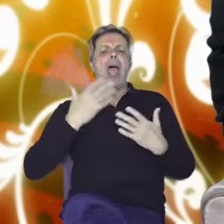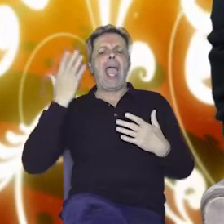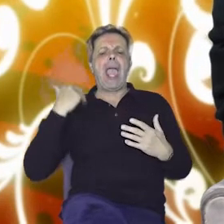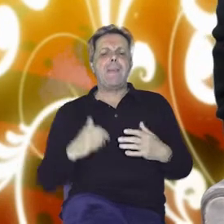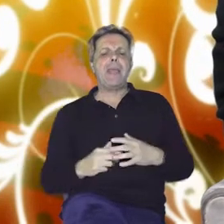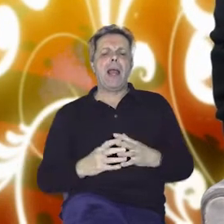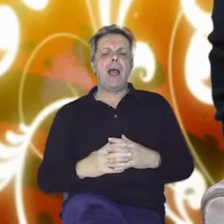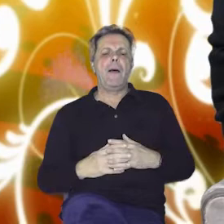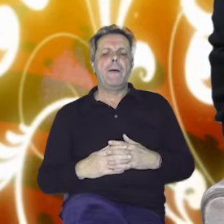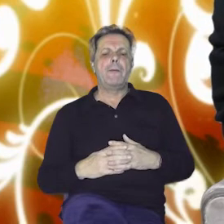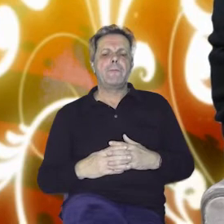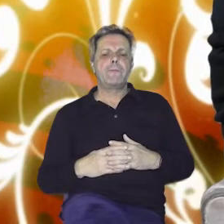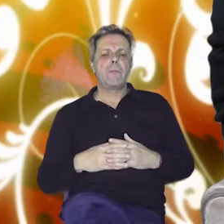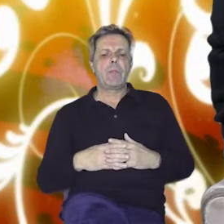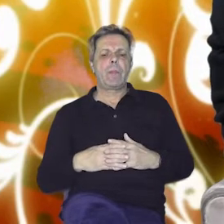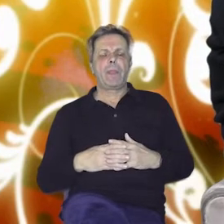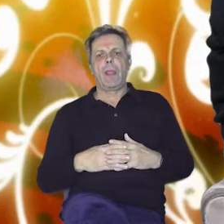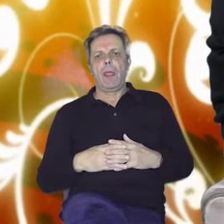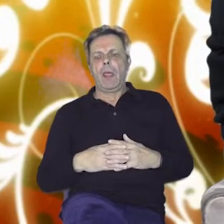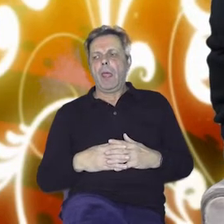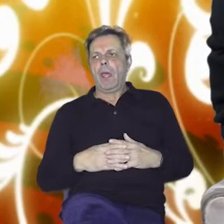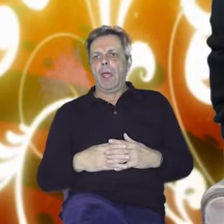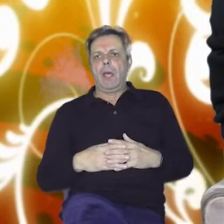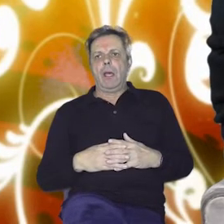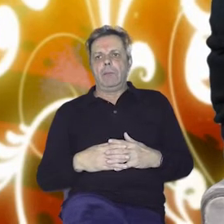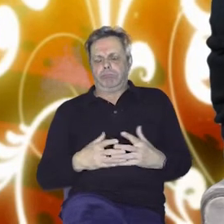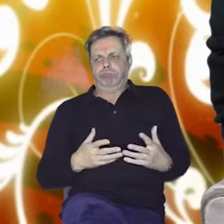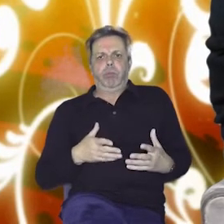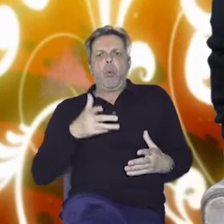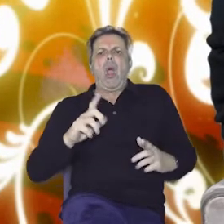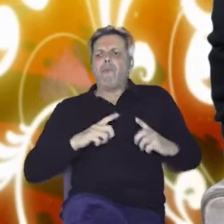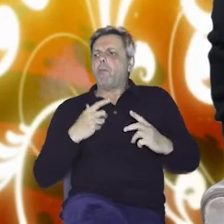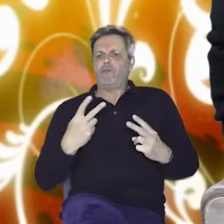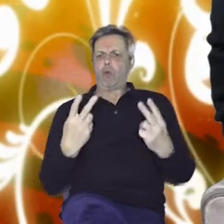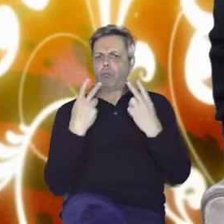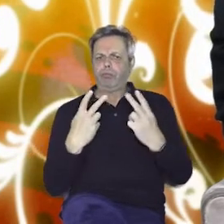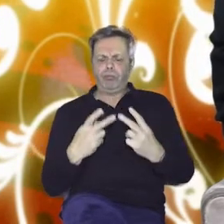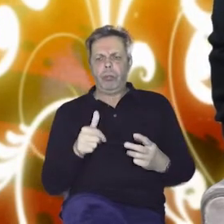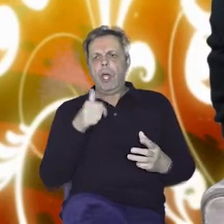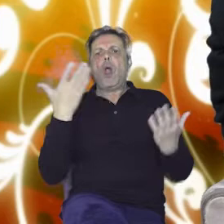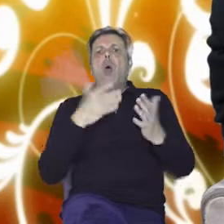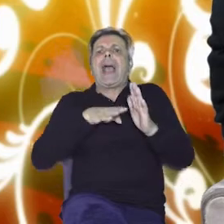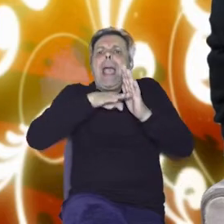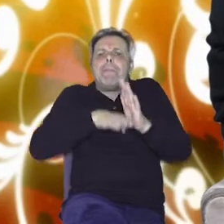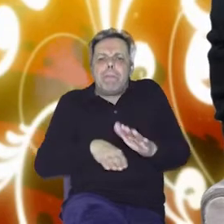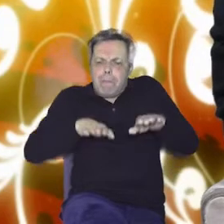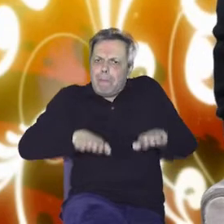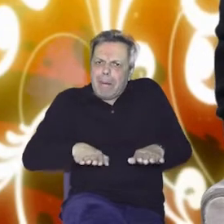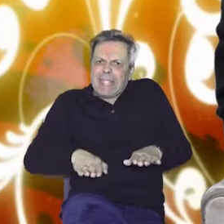rekao, putokas u njegovu životu i koja ga je zapravo na neki način prizemljila, ali moj glavni lik